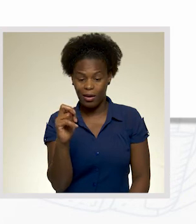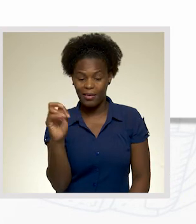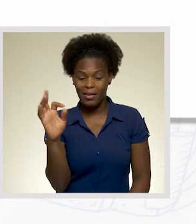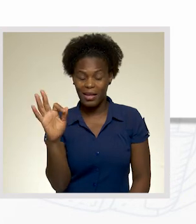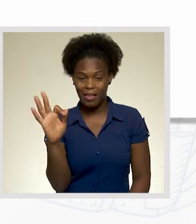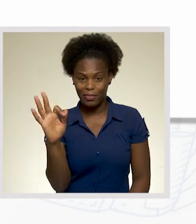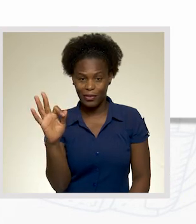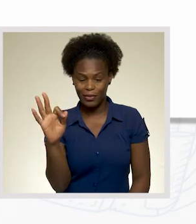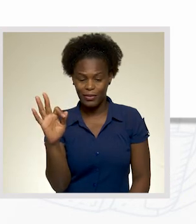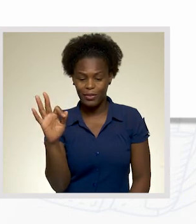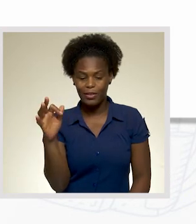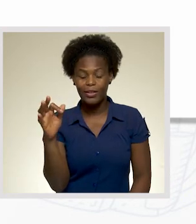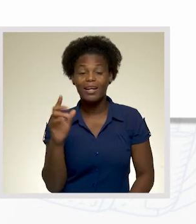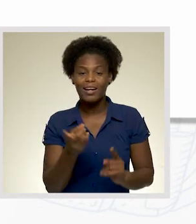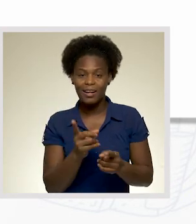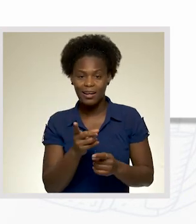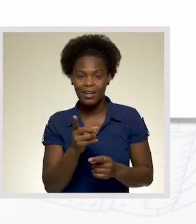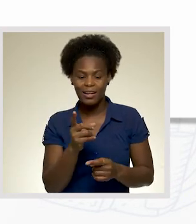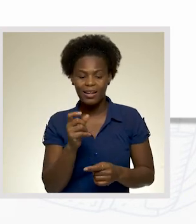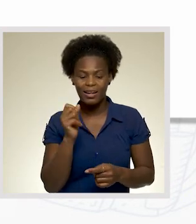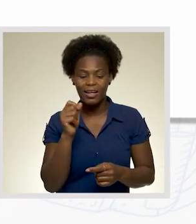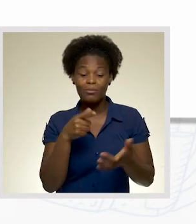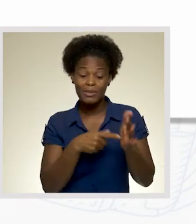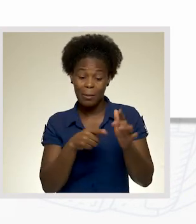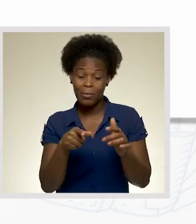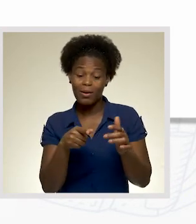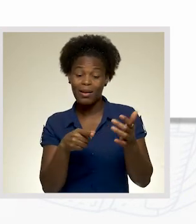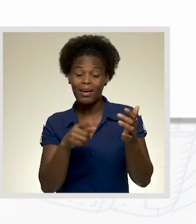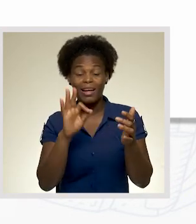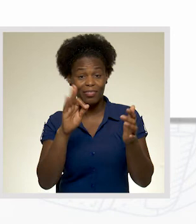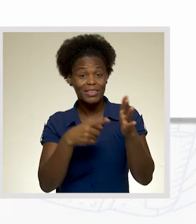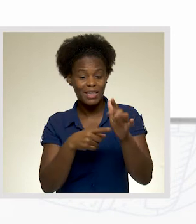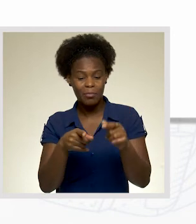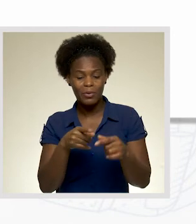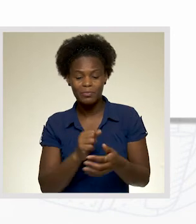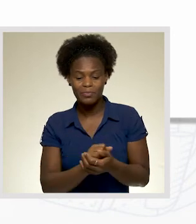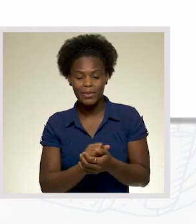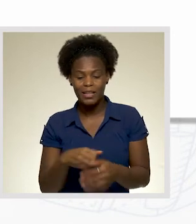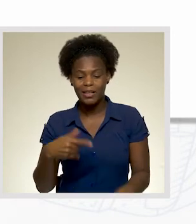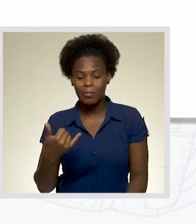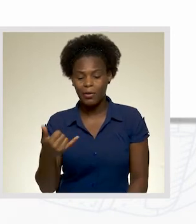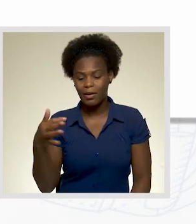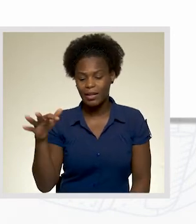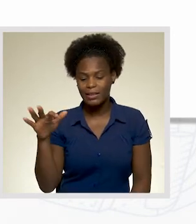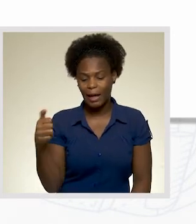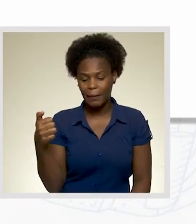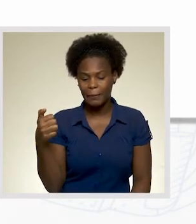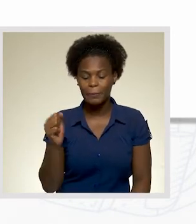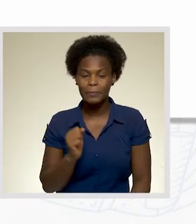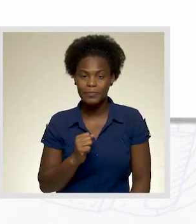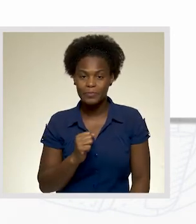3, 4, qui est votre exemple, puis 5.